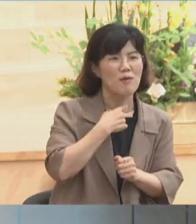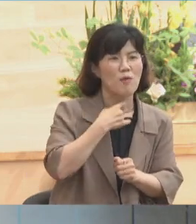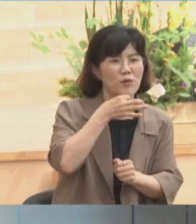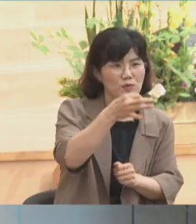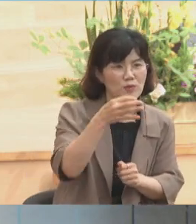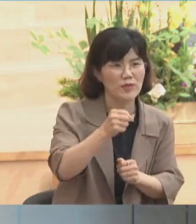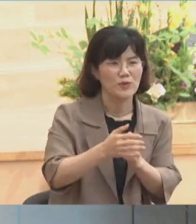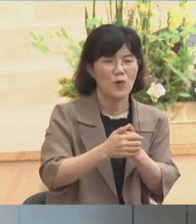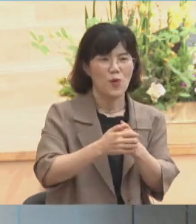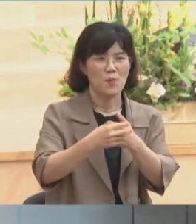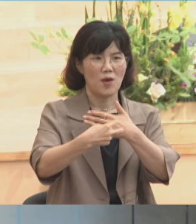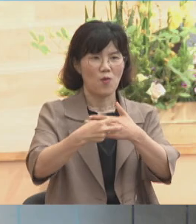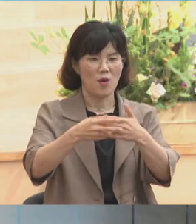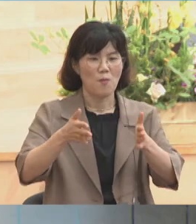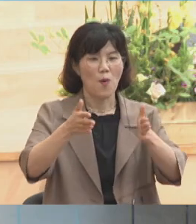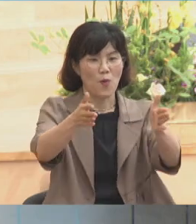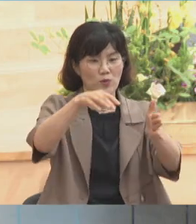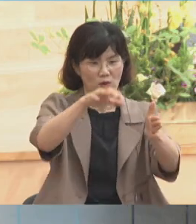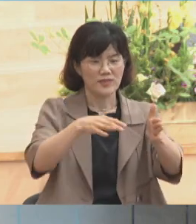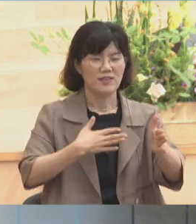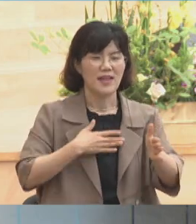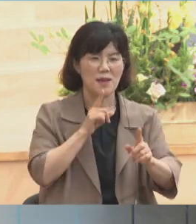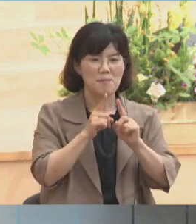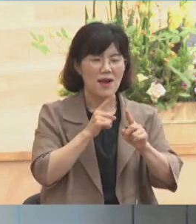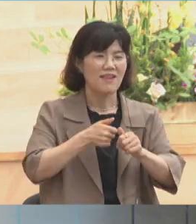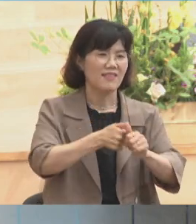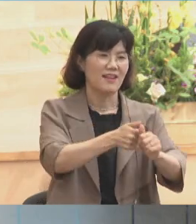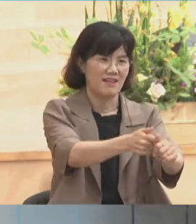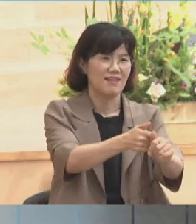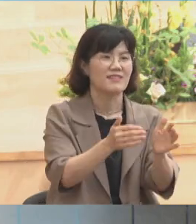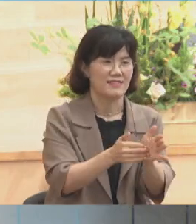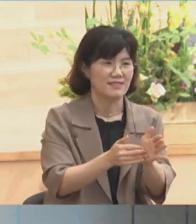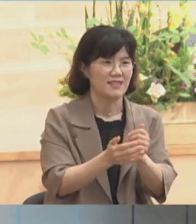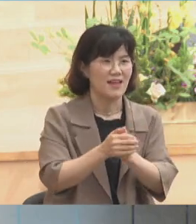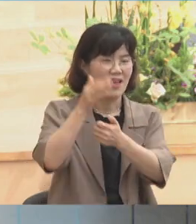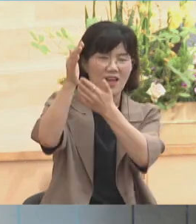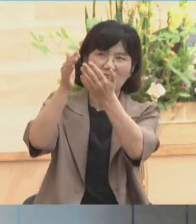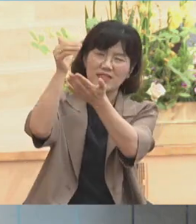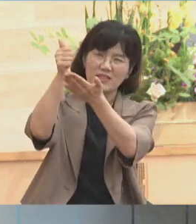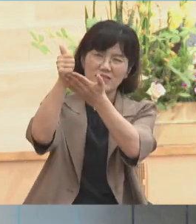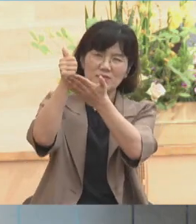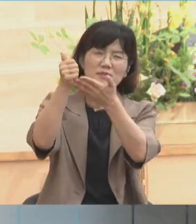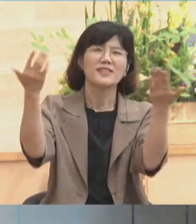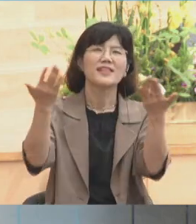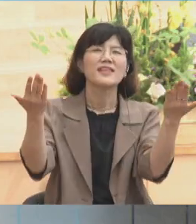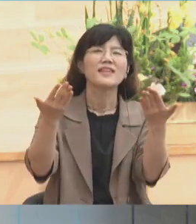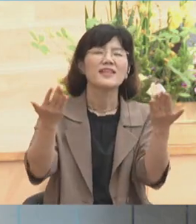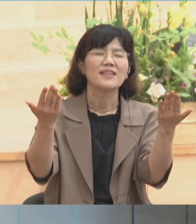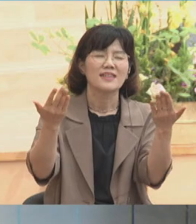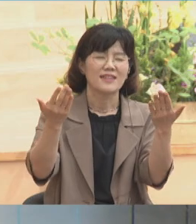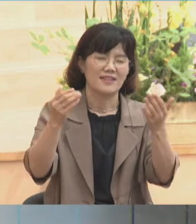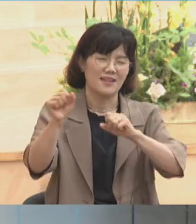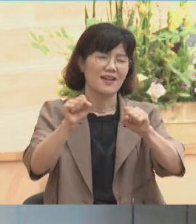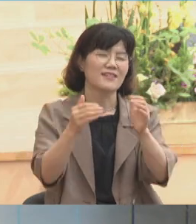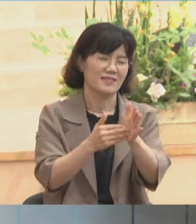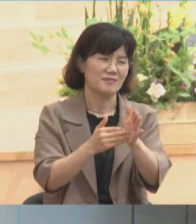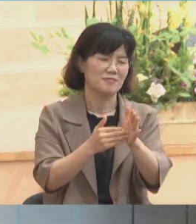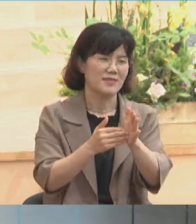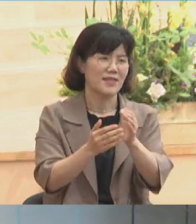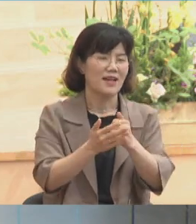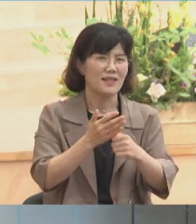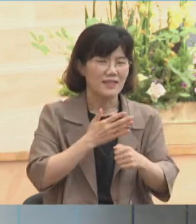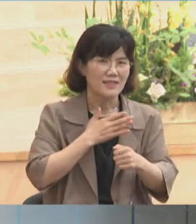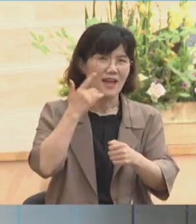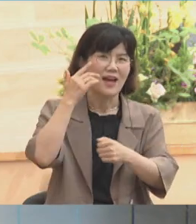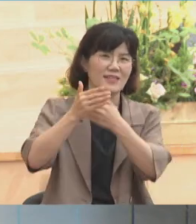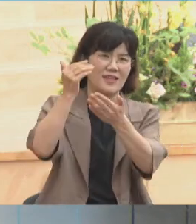목소리로 병원 복도에서 그렇게 저를 따라 하셨습니다. 하나님은 일하셨습니다. 그날 저는